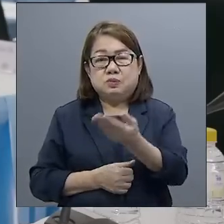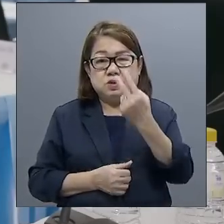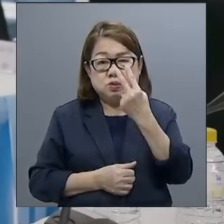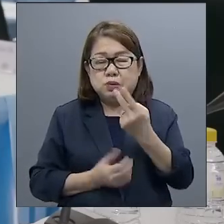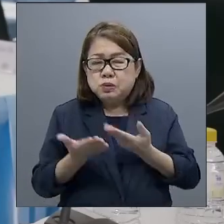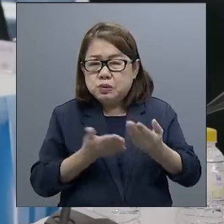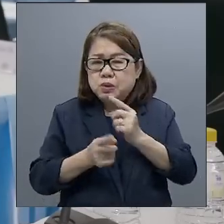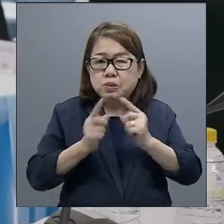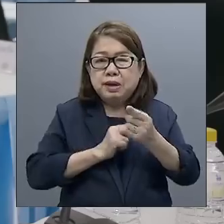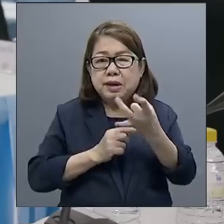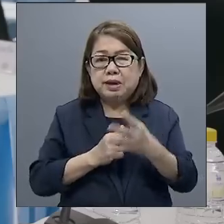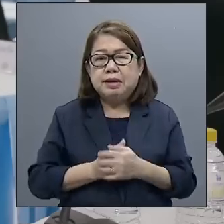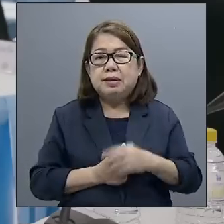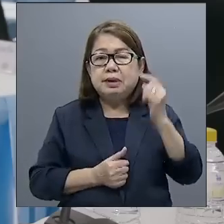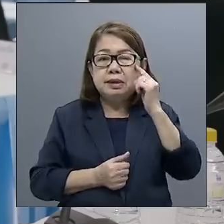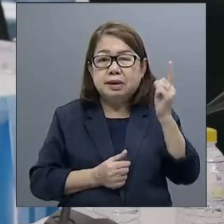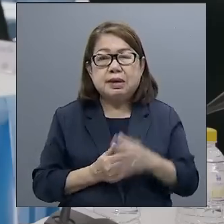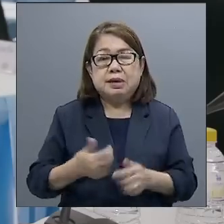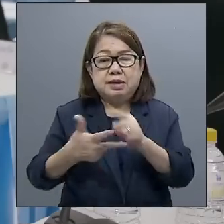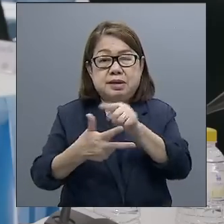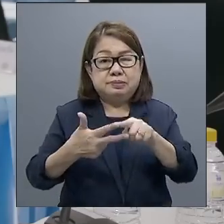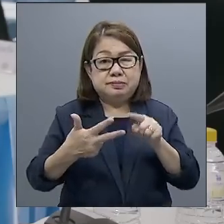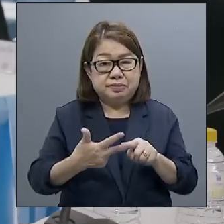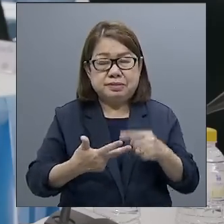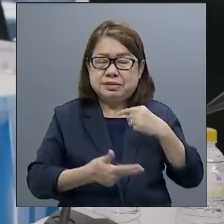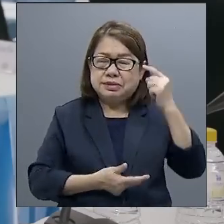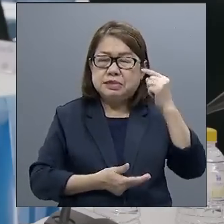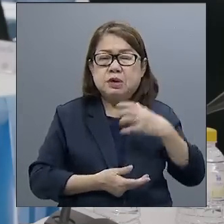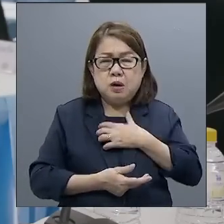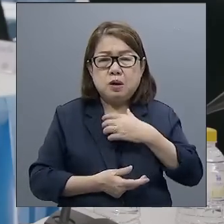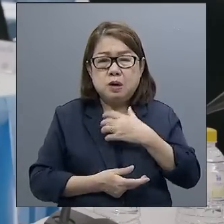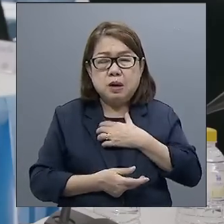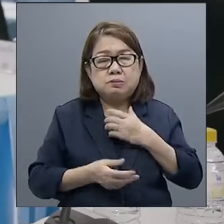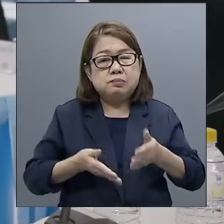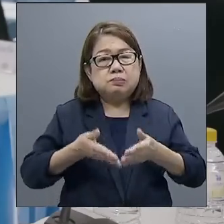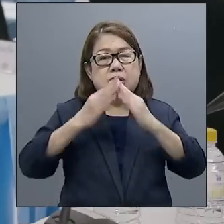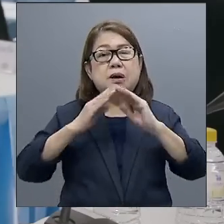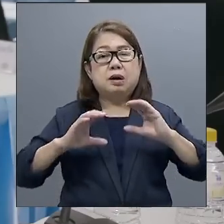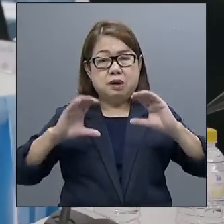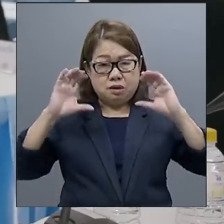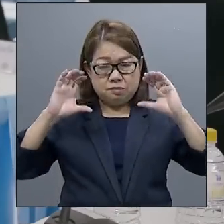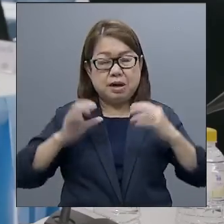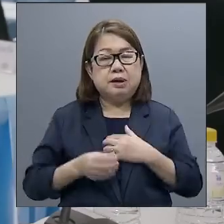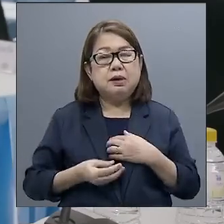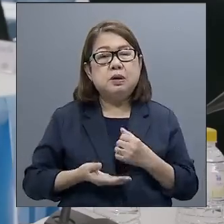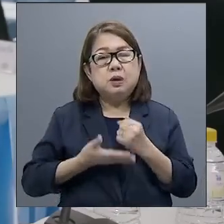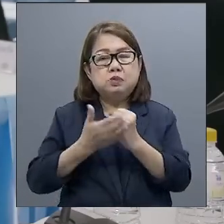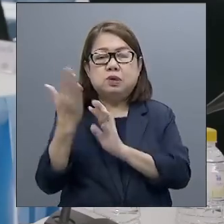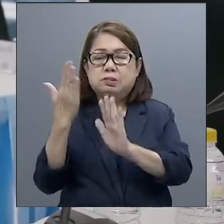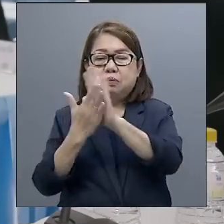หารือค่ะกับการคาดหวังขององค์กรปกครองส่วนท้องถิ่นในการจัดตั้งรัฐบาลเพื่อที่จะขับเคลื่อนประเทศให้เดินหน้าต่อไปได้